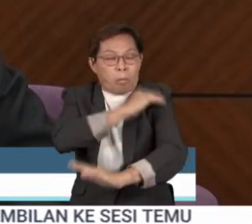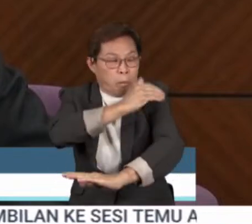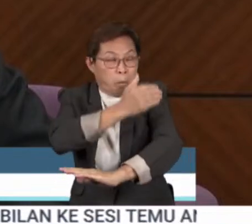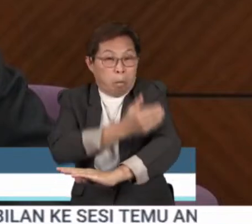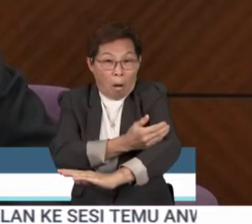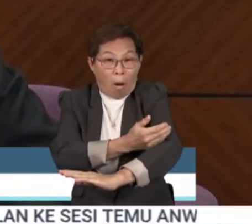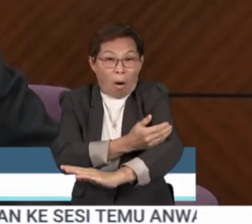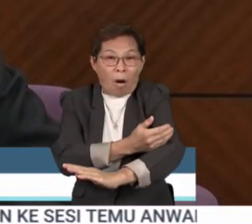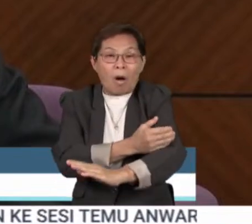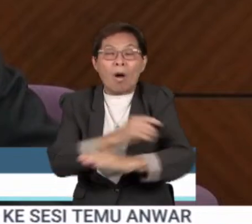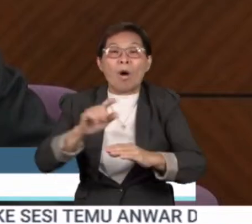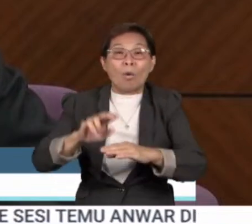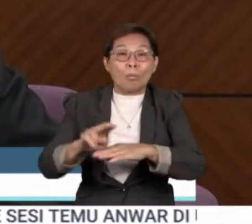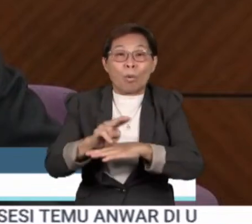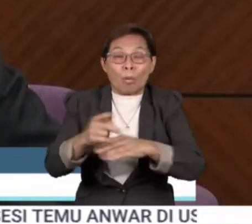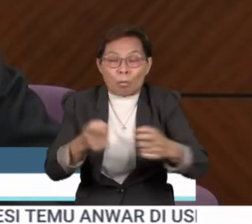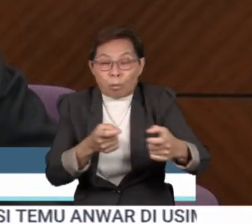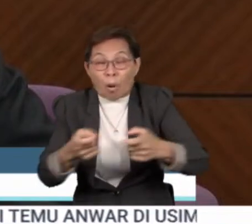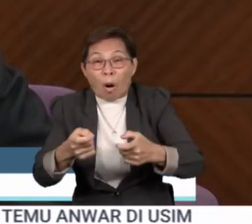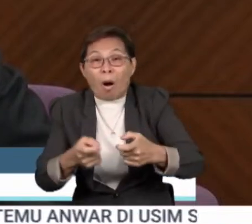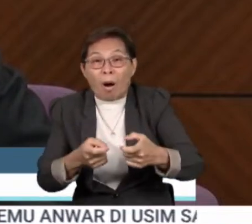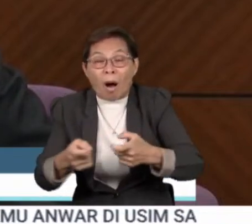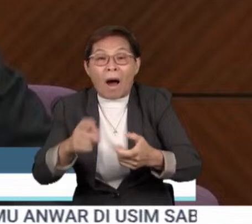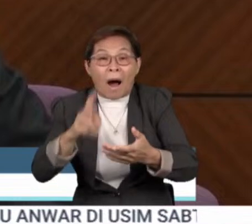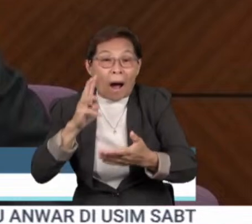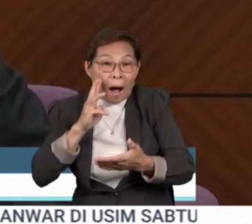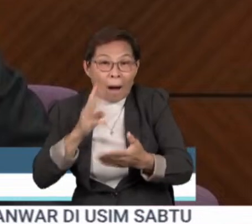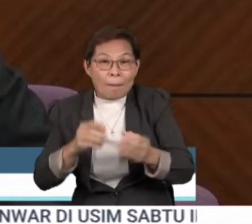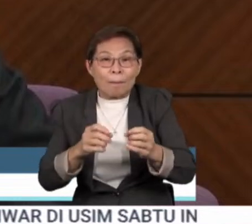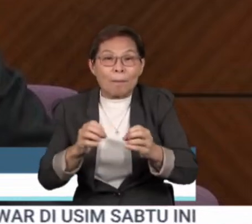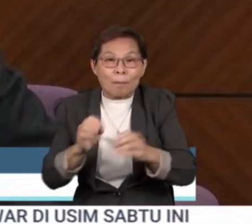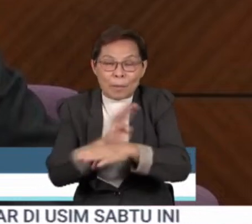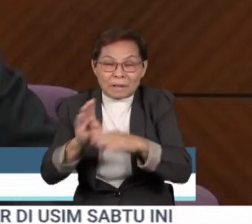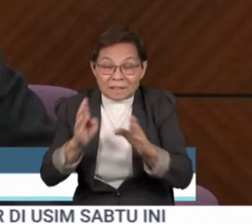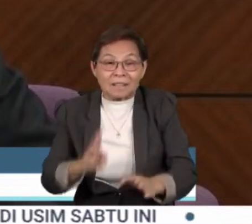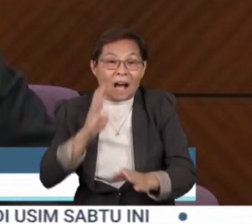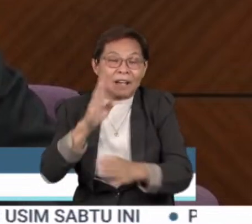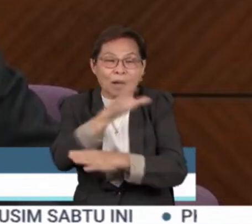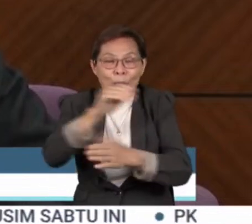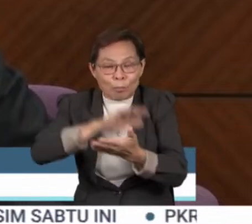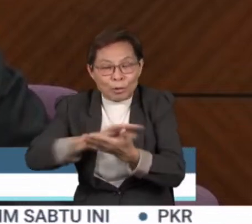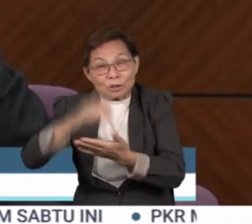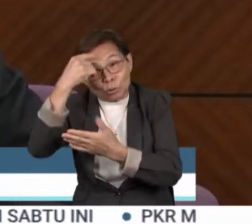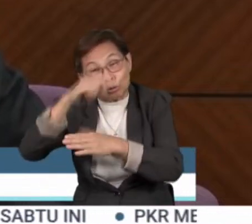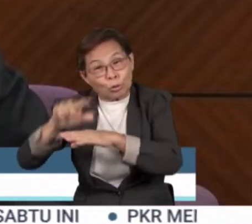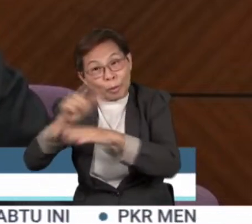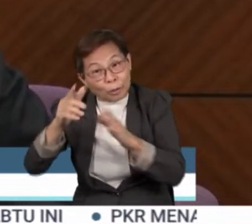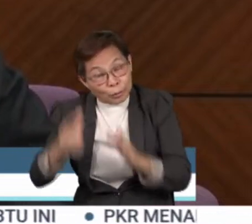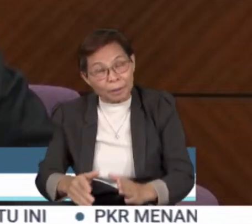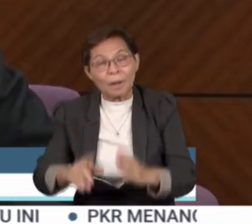air untuk menyediakan air terawat dan bersih kepada pengguna. Keempat,